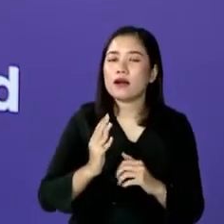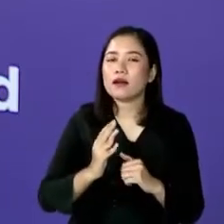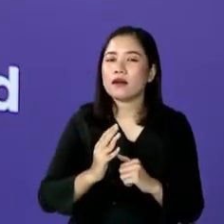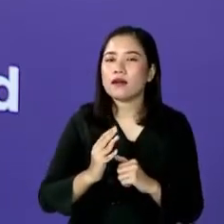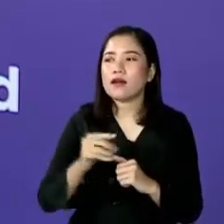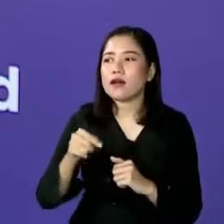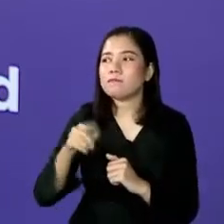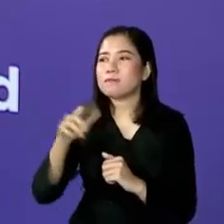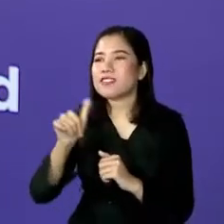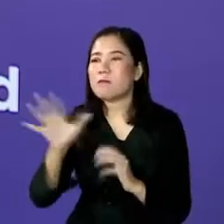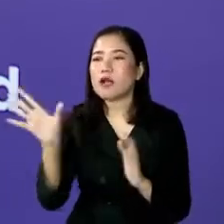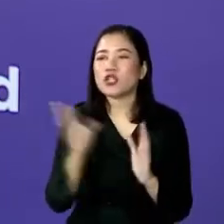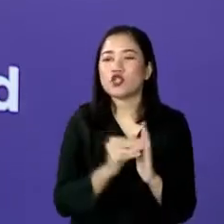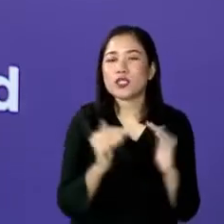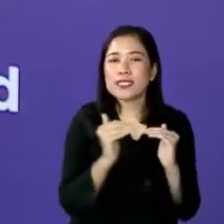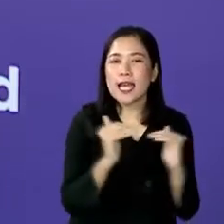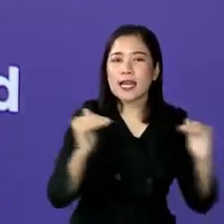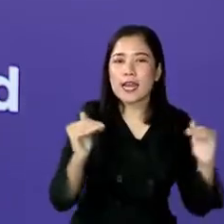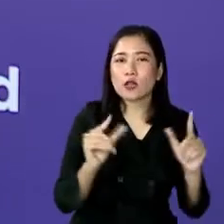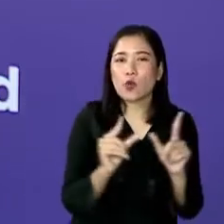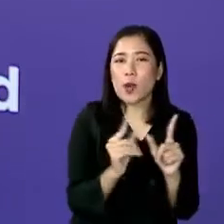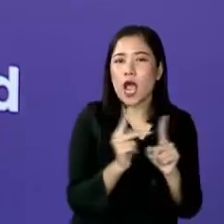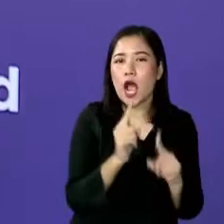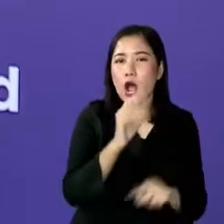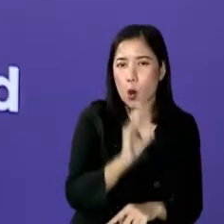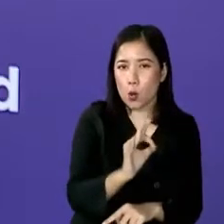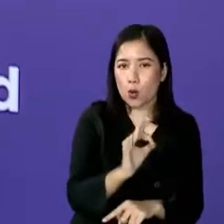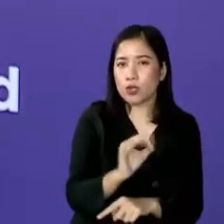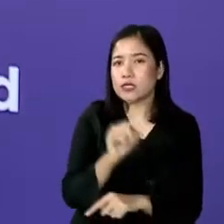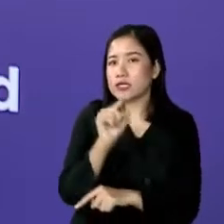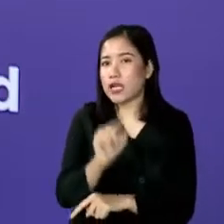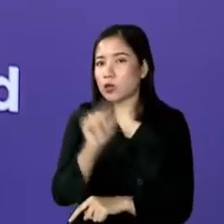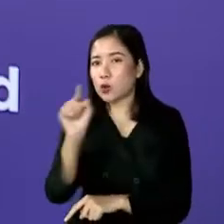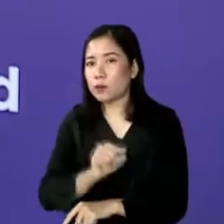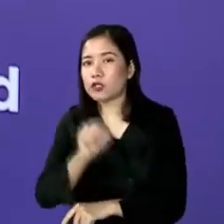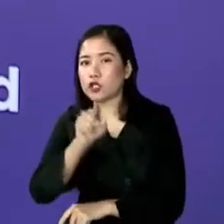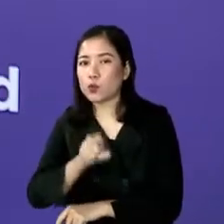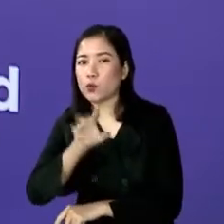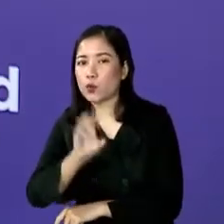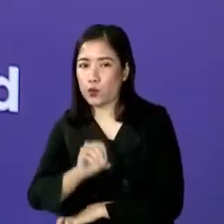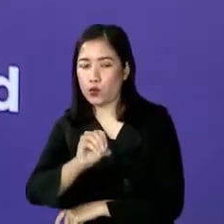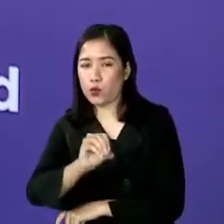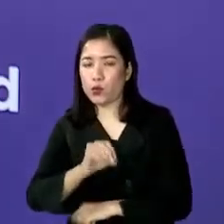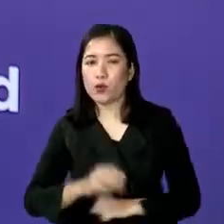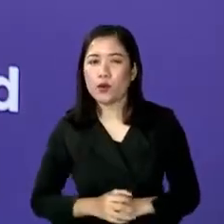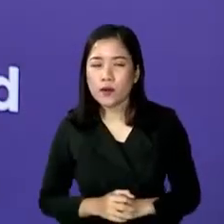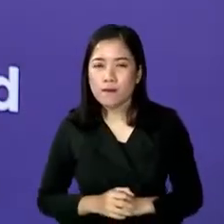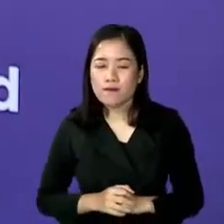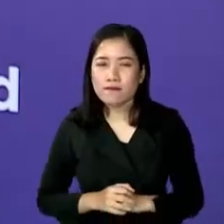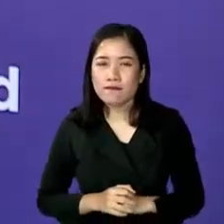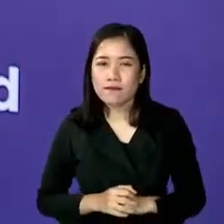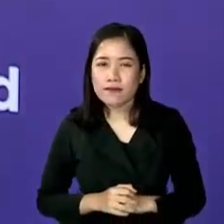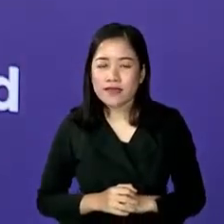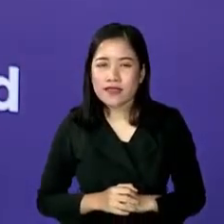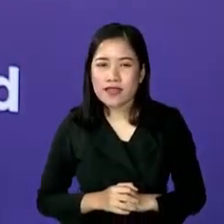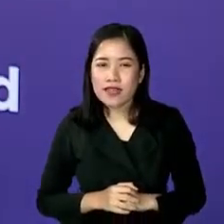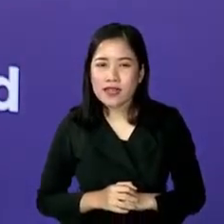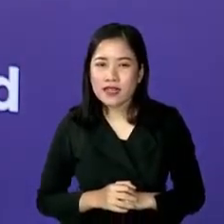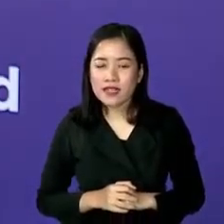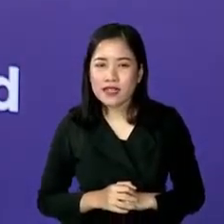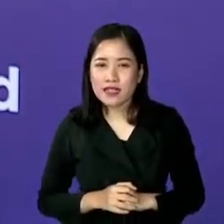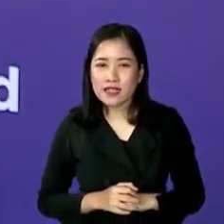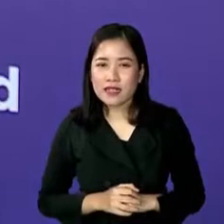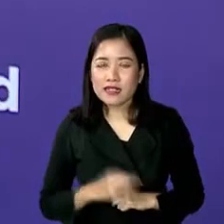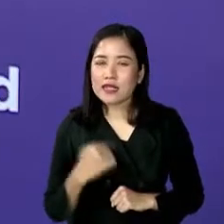indikator atau standar dari WHO 1/1000 dari jumlah penduduk jadi kita berharap bahwa